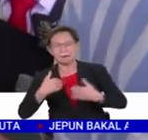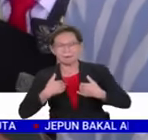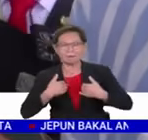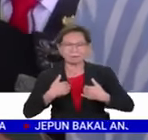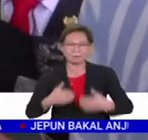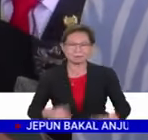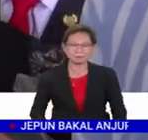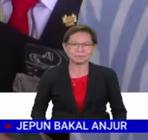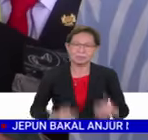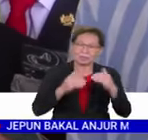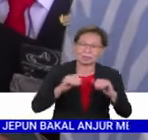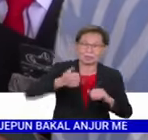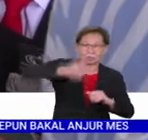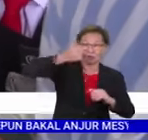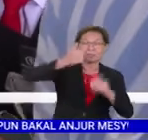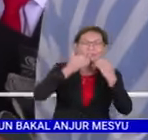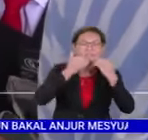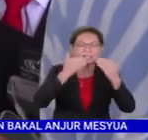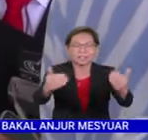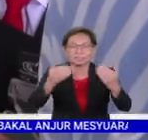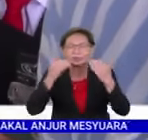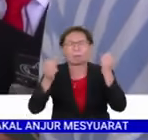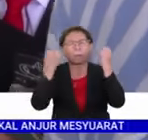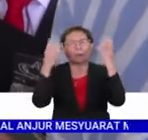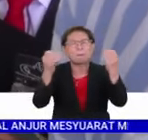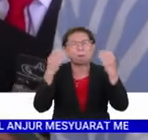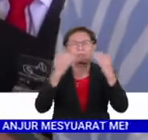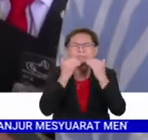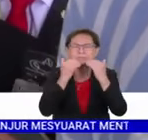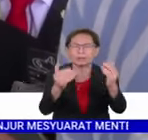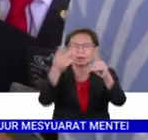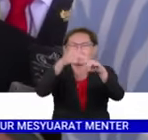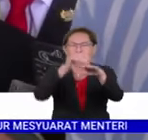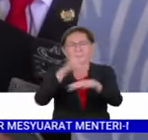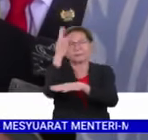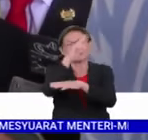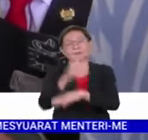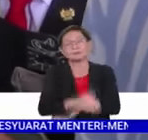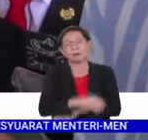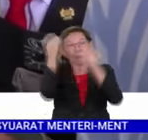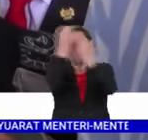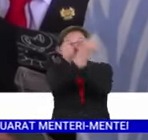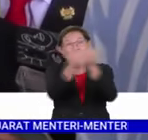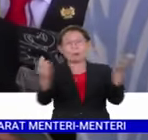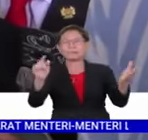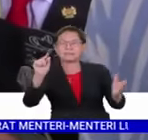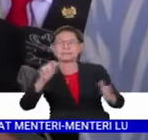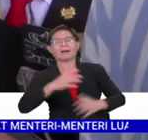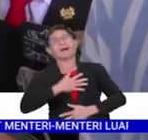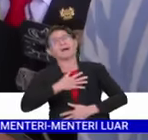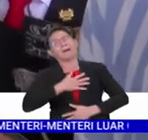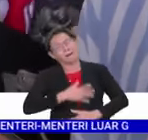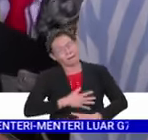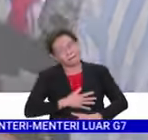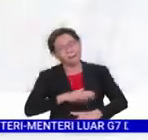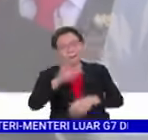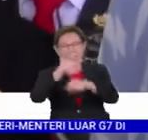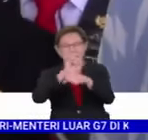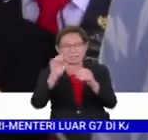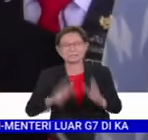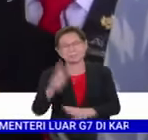Yang keduanya, berterima kasih banyak-banyak kepada kerajaan. Di atas pengumuman yang sedikit ada kelegaan untuk penjawat